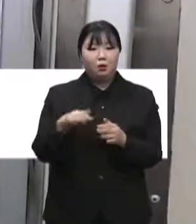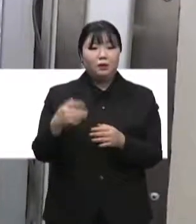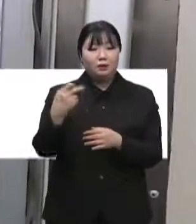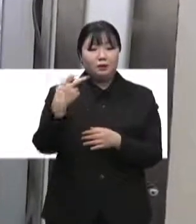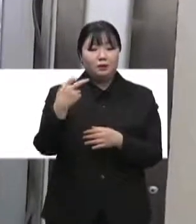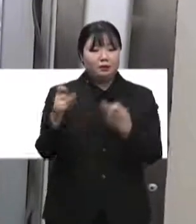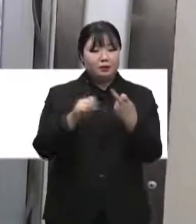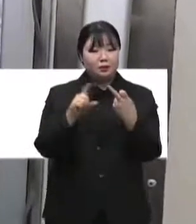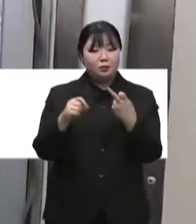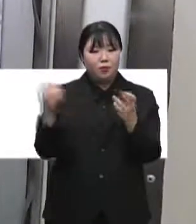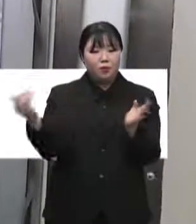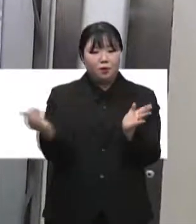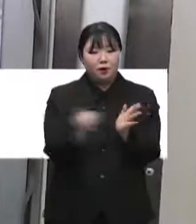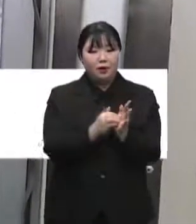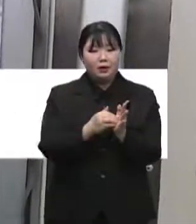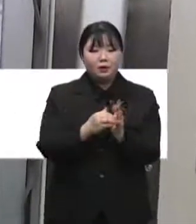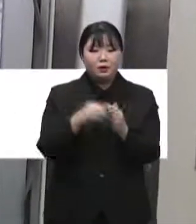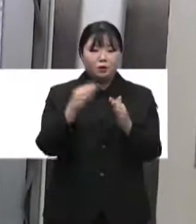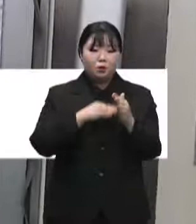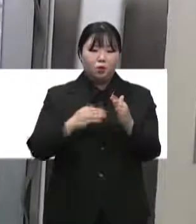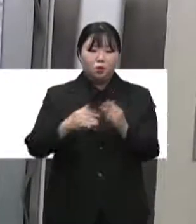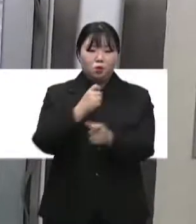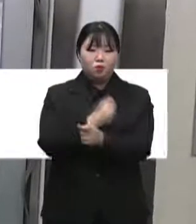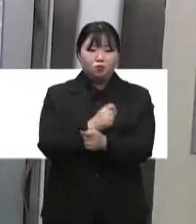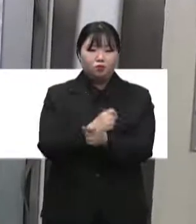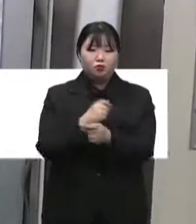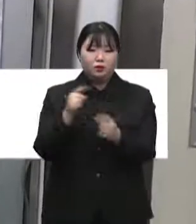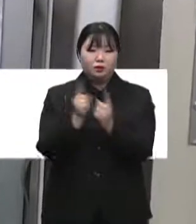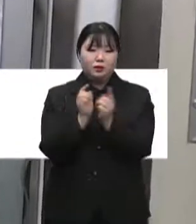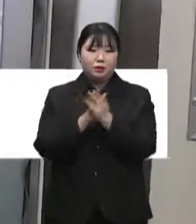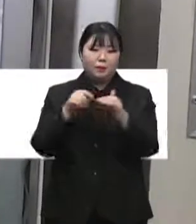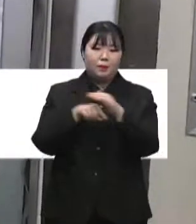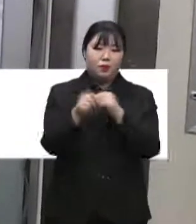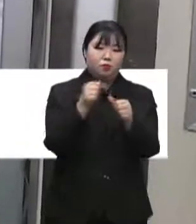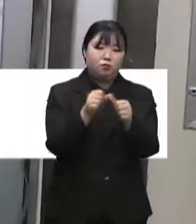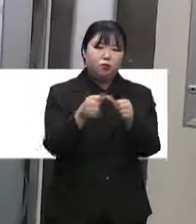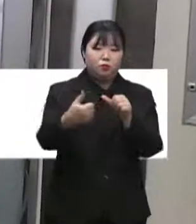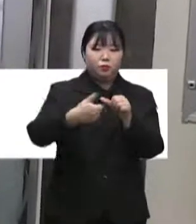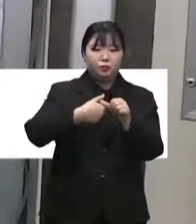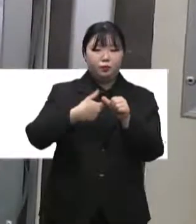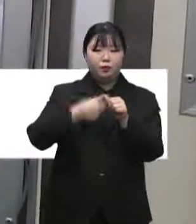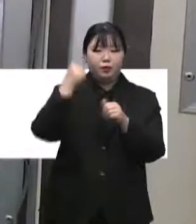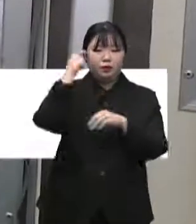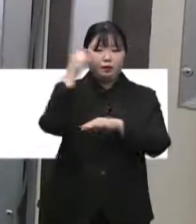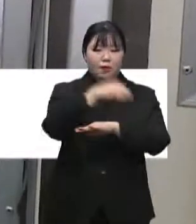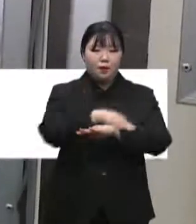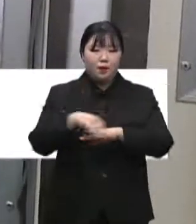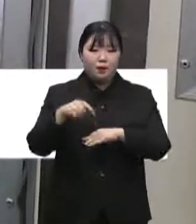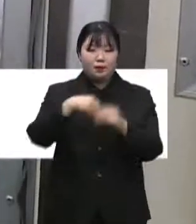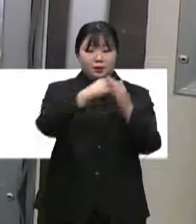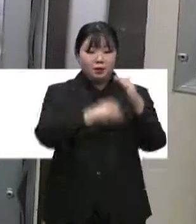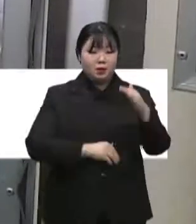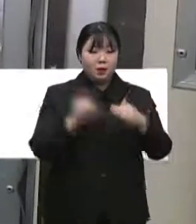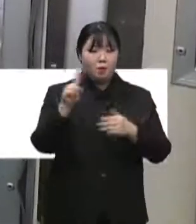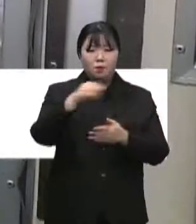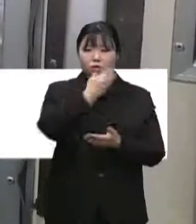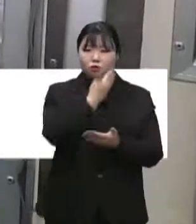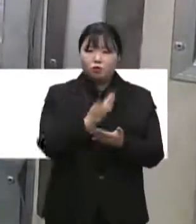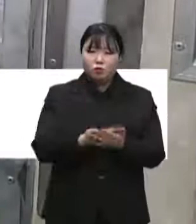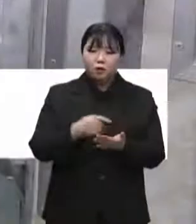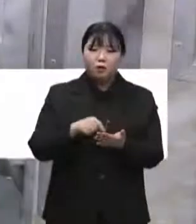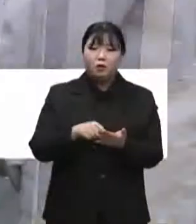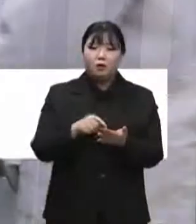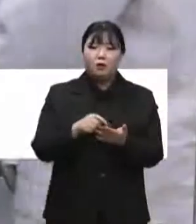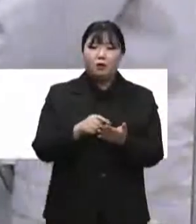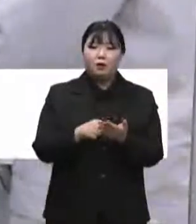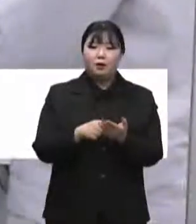12월까지 업소별로 공무원이 직접 방문해 멘토링을 진행합니다. 멘토링 주요 내용은 위생상태 진단과 최신